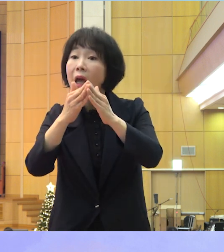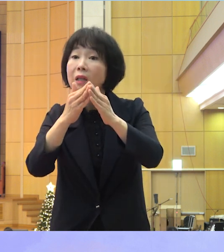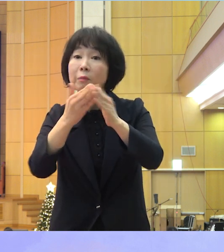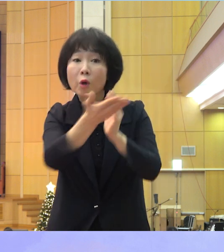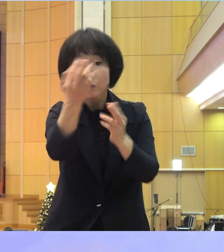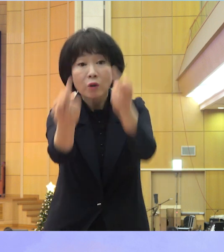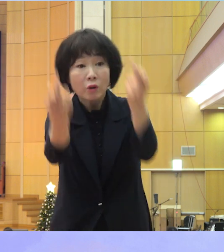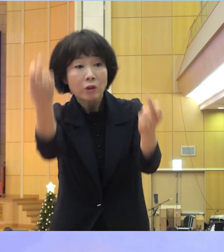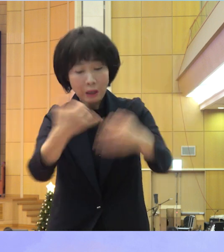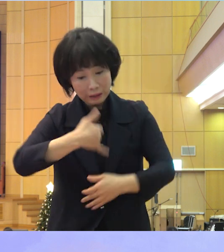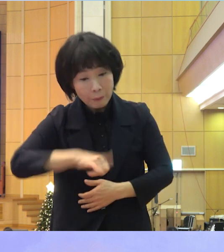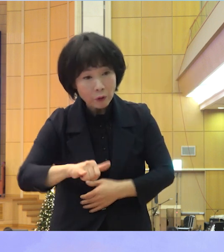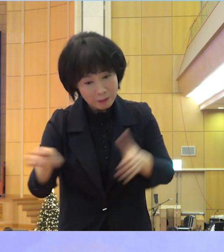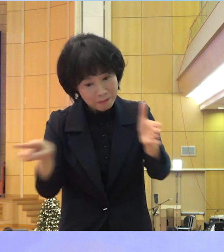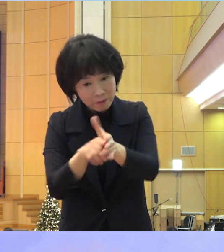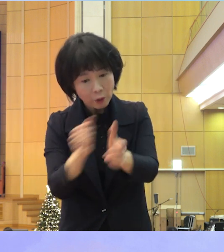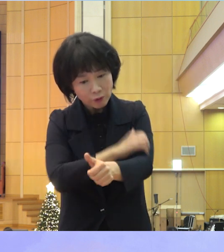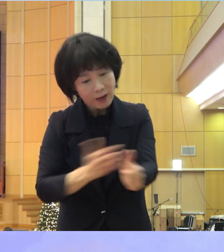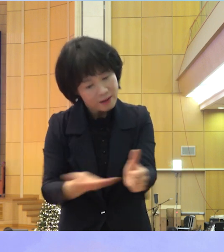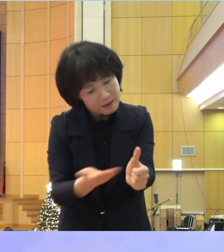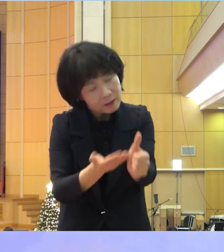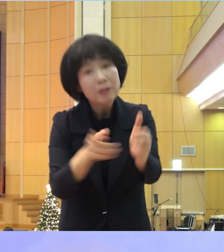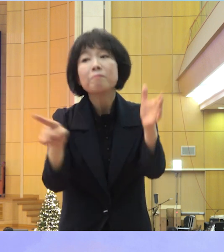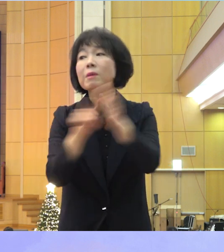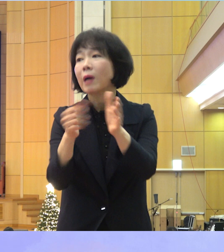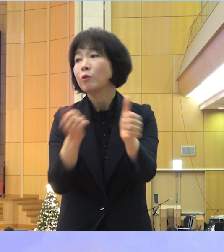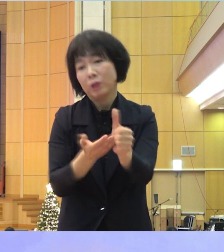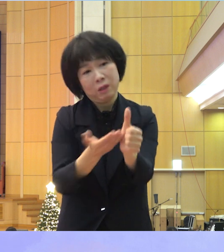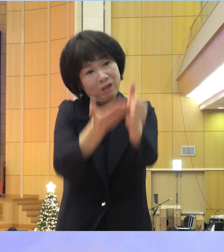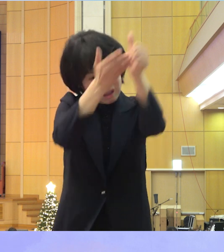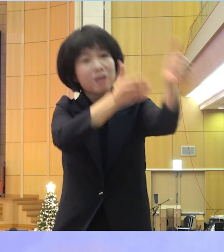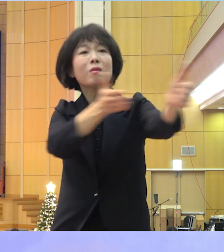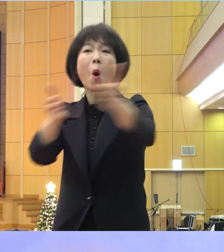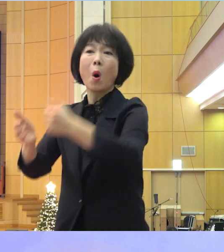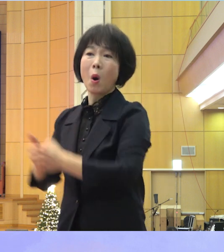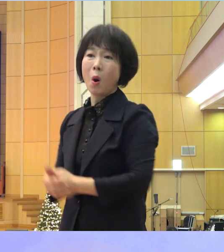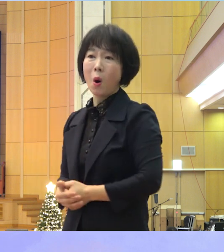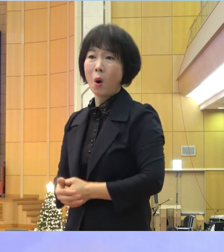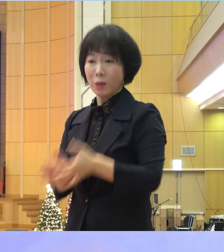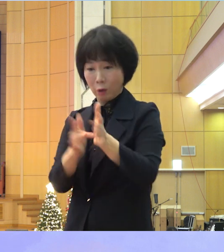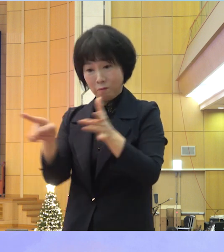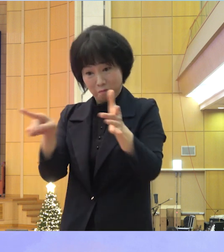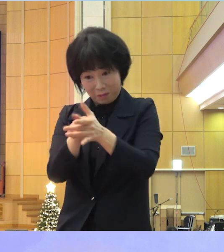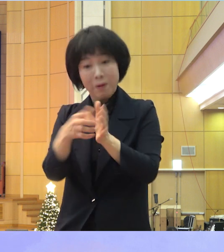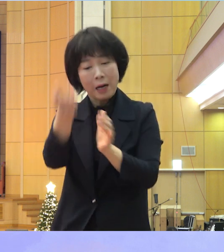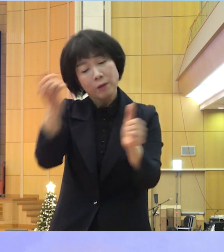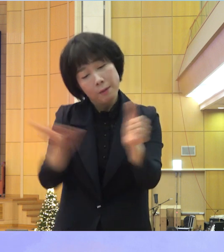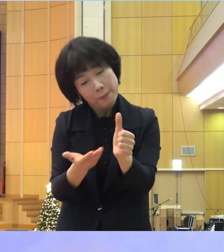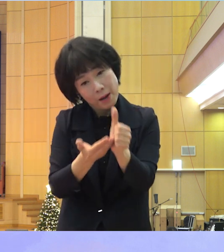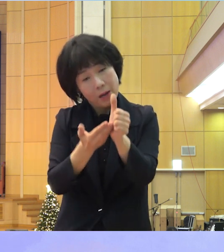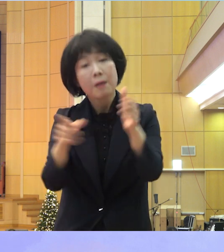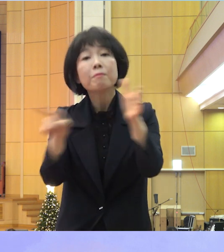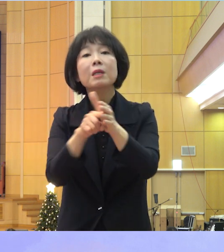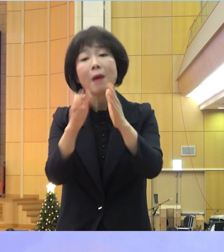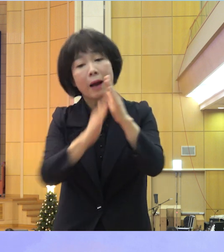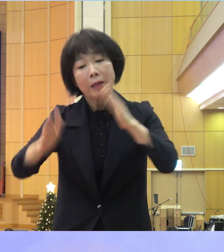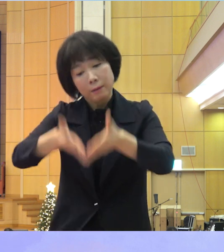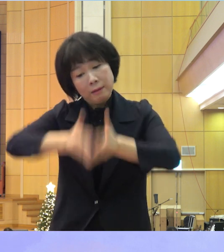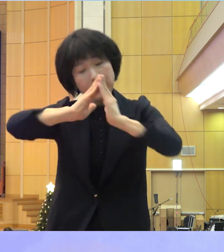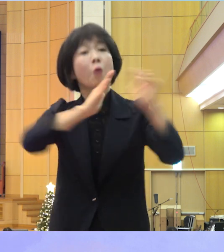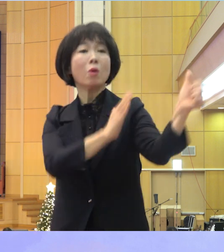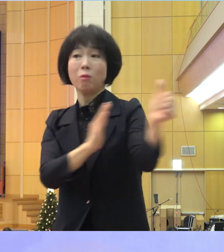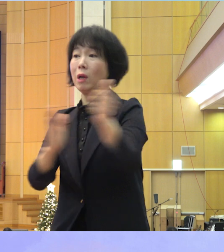자녀들도 믿음으로 기르세요. 자녀를 믿음으로 기르세요. 가정도 믿음의 가정을 세우세요.